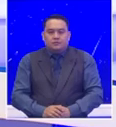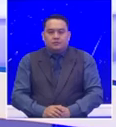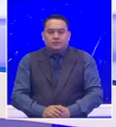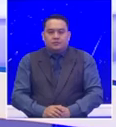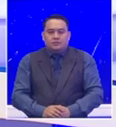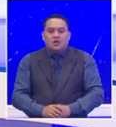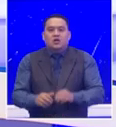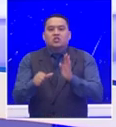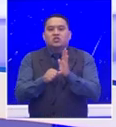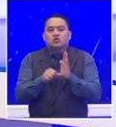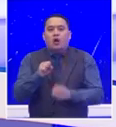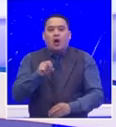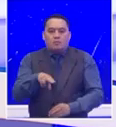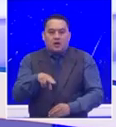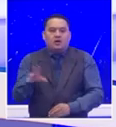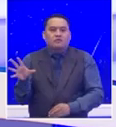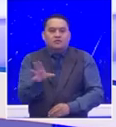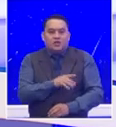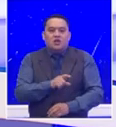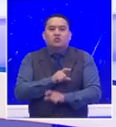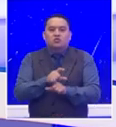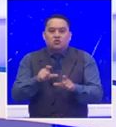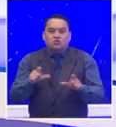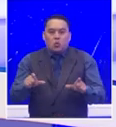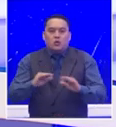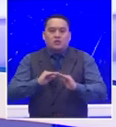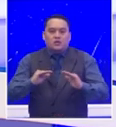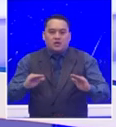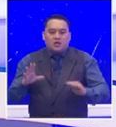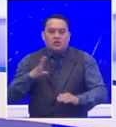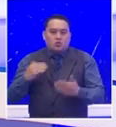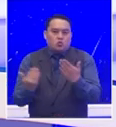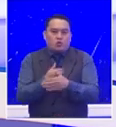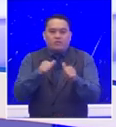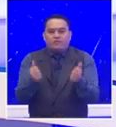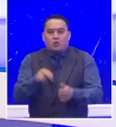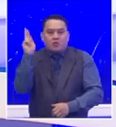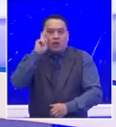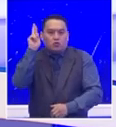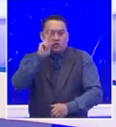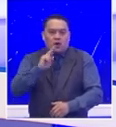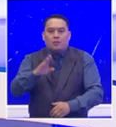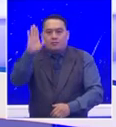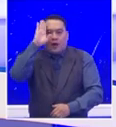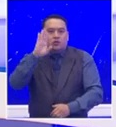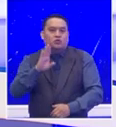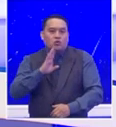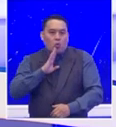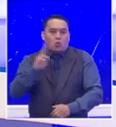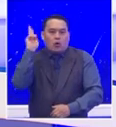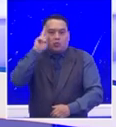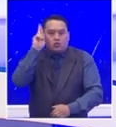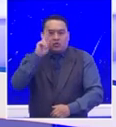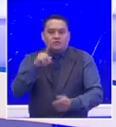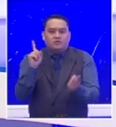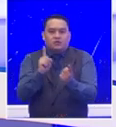Интернет в помощь. 6 апреля все учащиеся казахстанских школ перейдут на новый формат обучения. Теперь мальчишки и девчонки на уроках